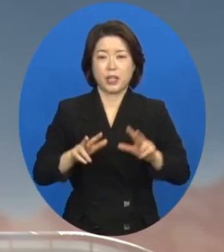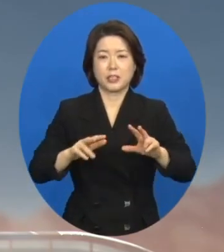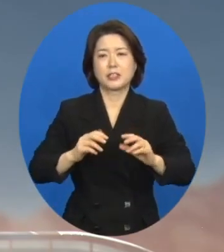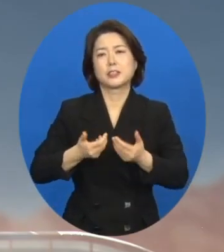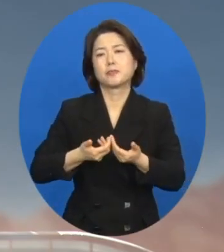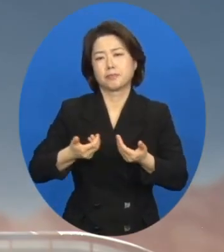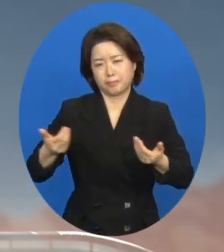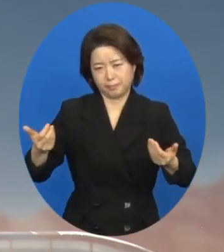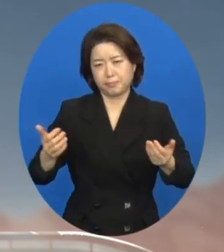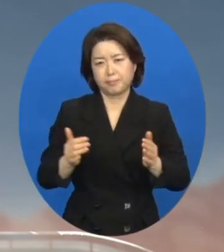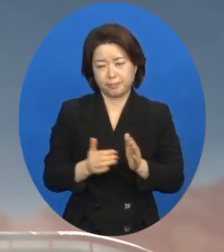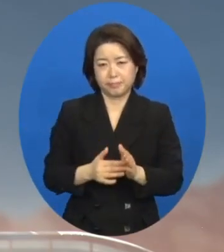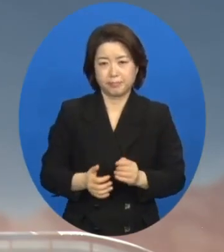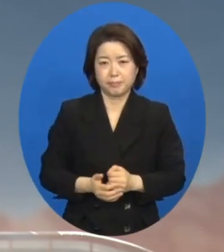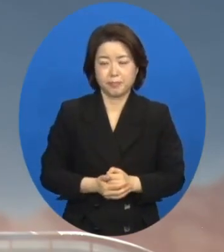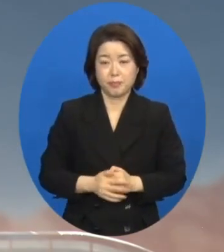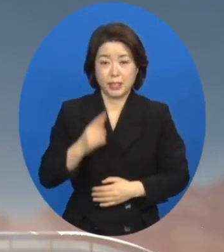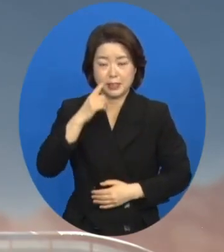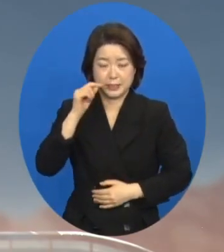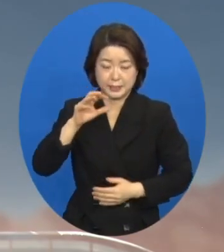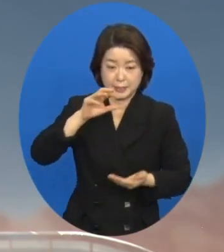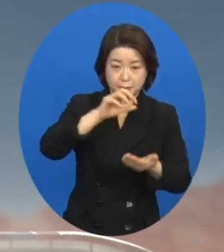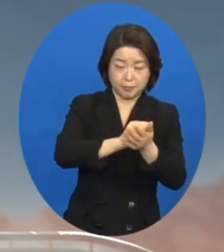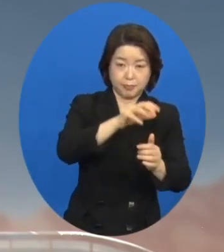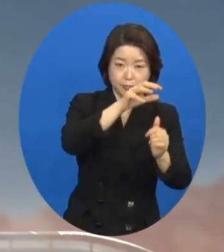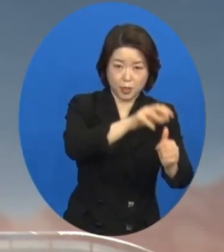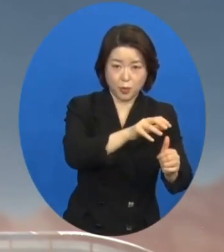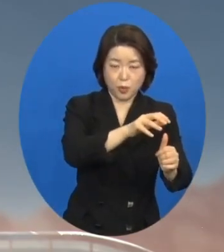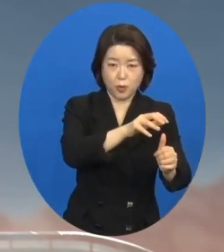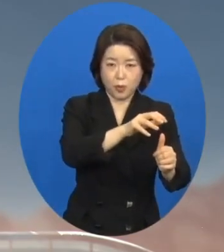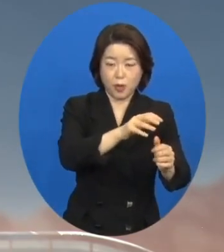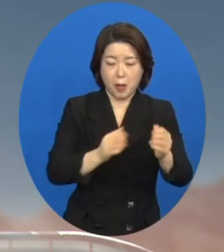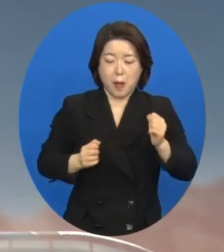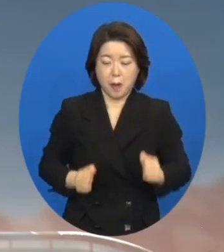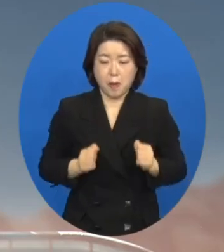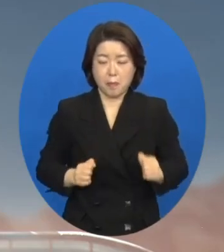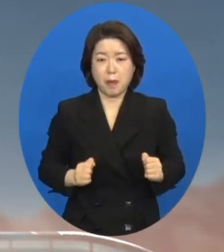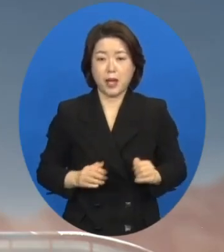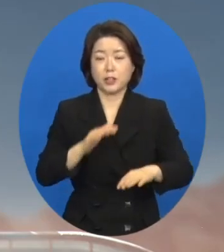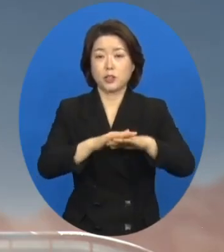돌아가셨어요. 일제강점기 때 마라톤 선수였던